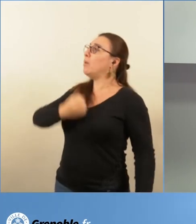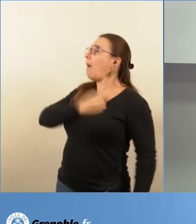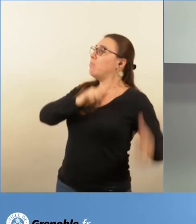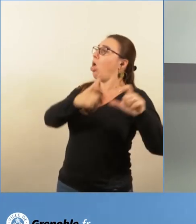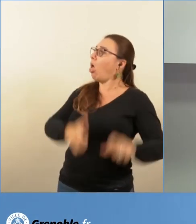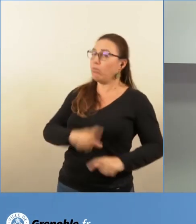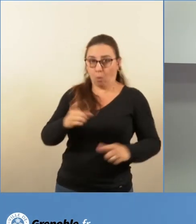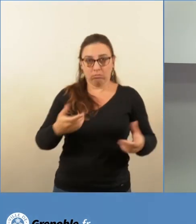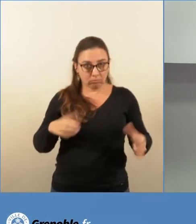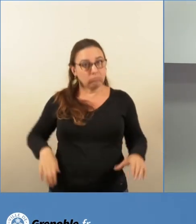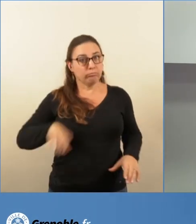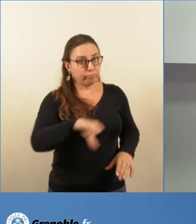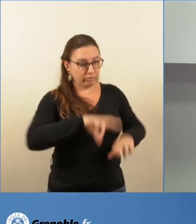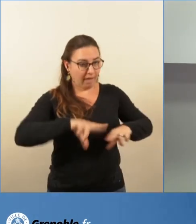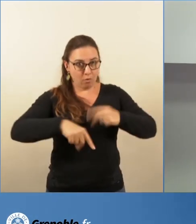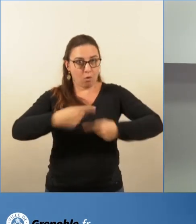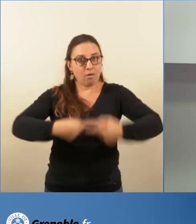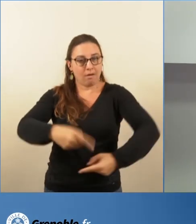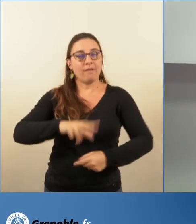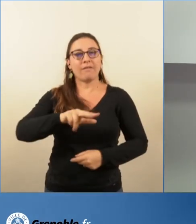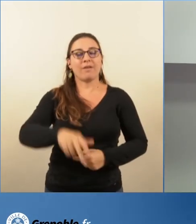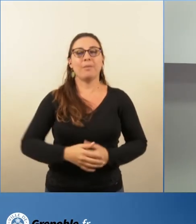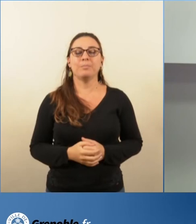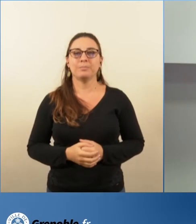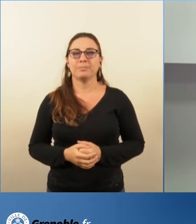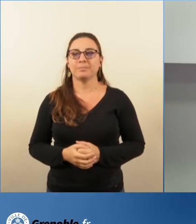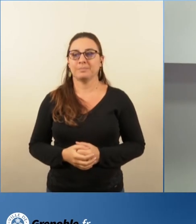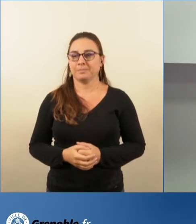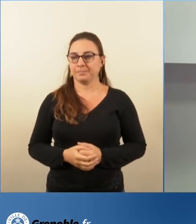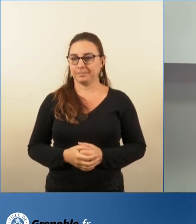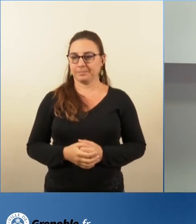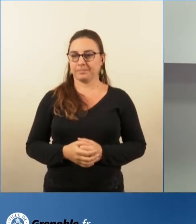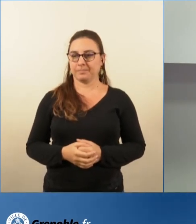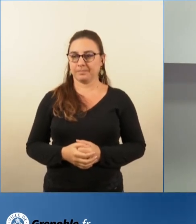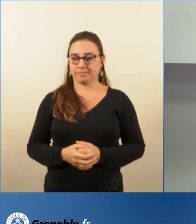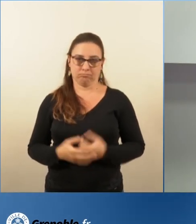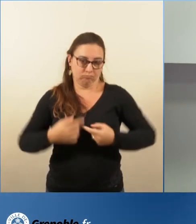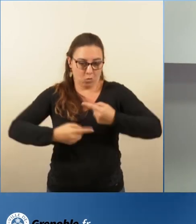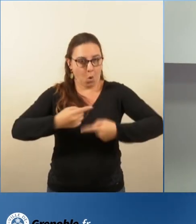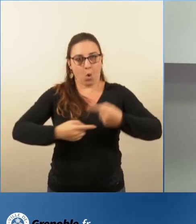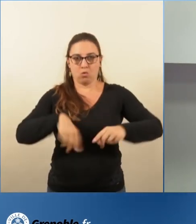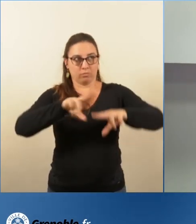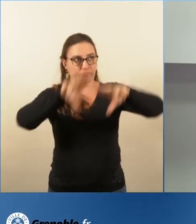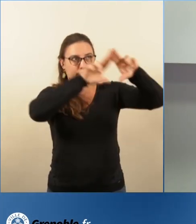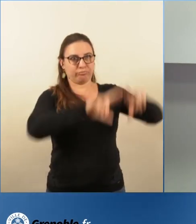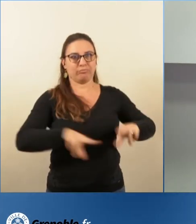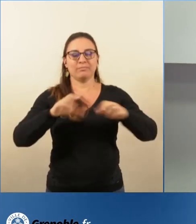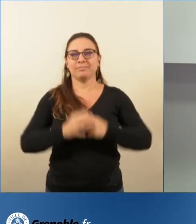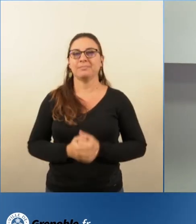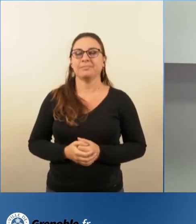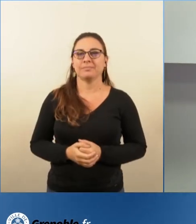voilà donc de fait le nous sommes en train de réhabiliter cette mosaïque